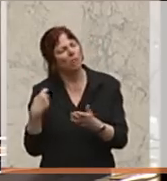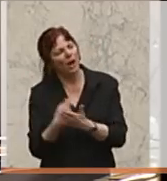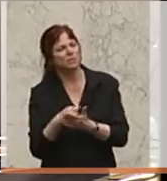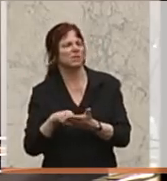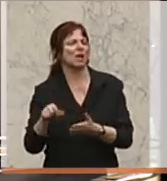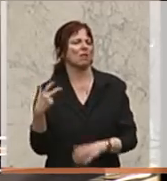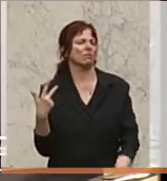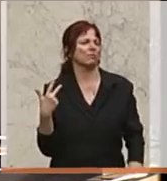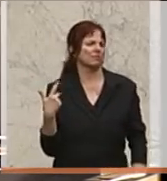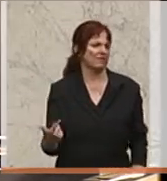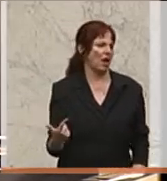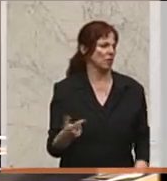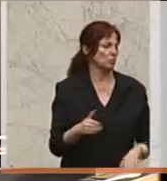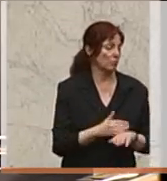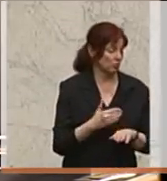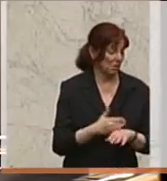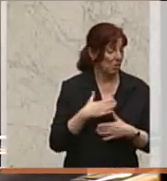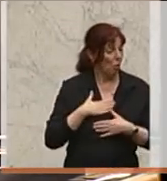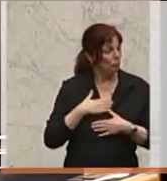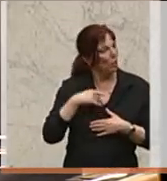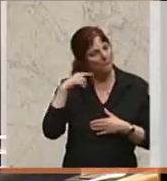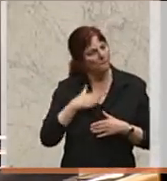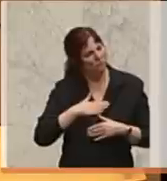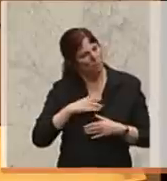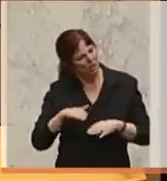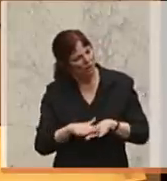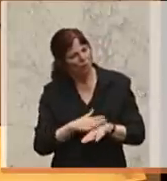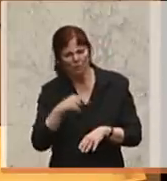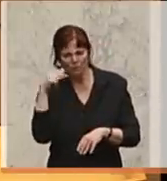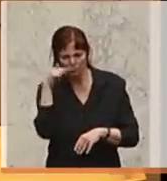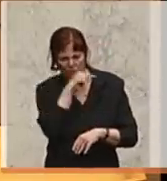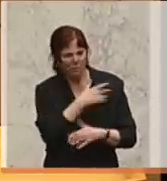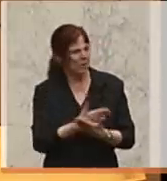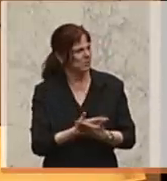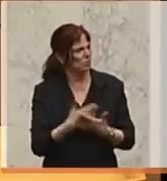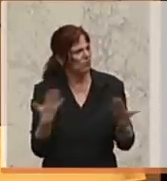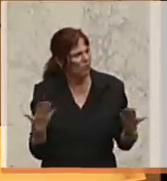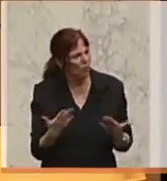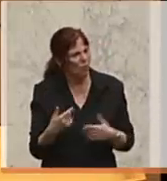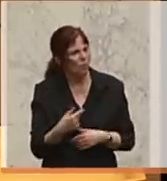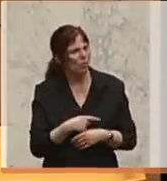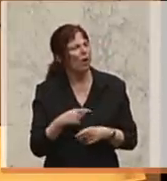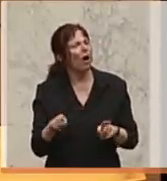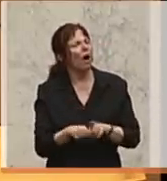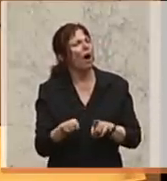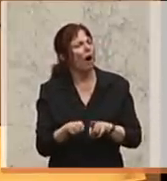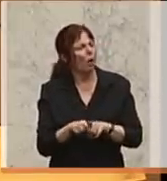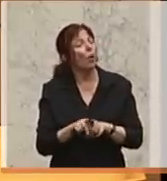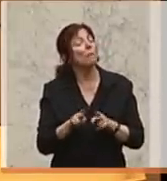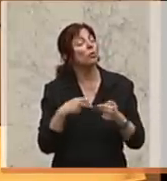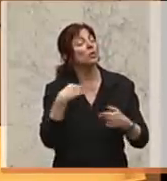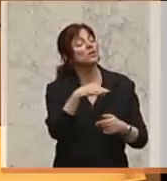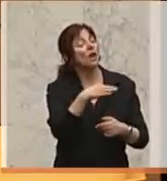eben an alle Ministerien gefragt, die entsprechenden Antworten bekommen, auch vom Bundeskanzleramt. Und diese